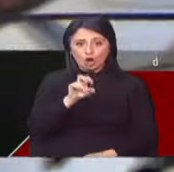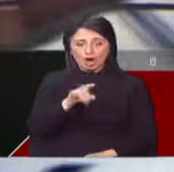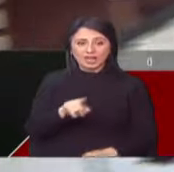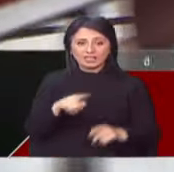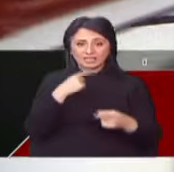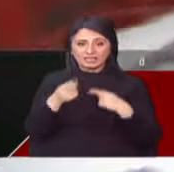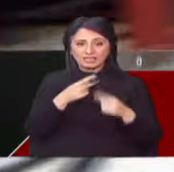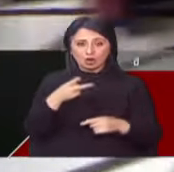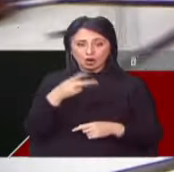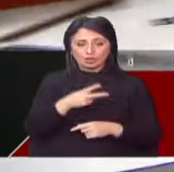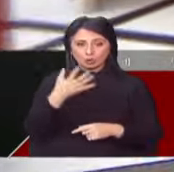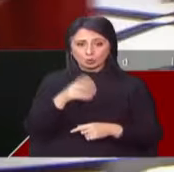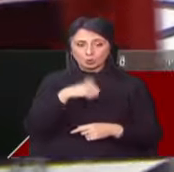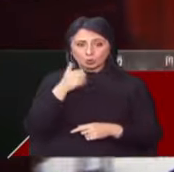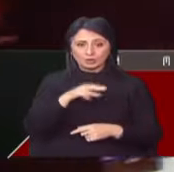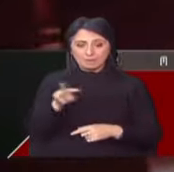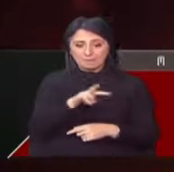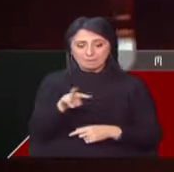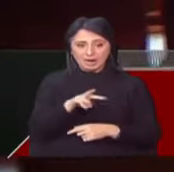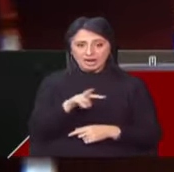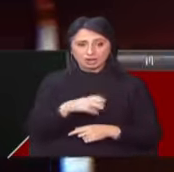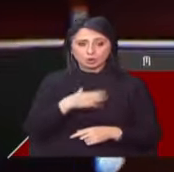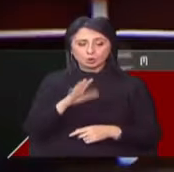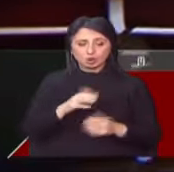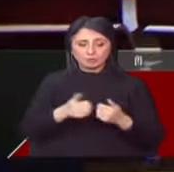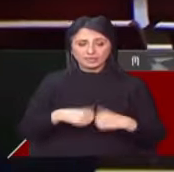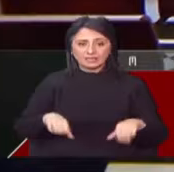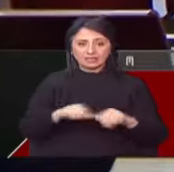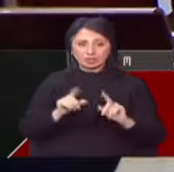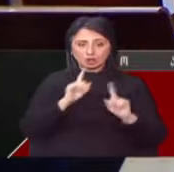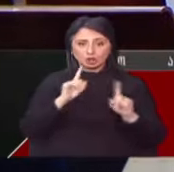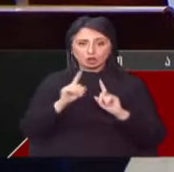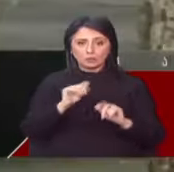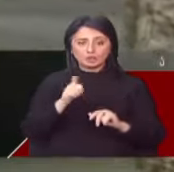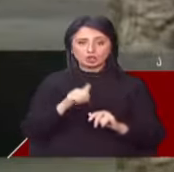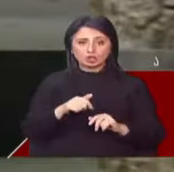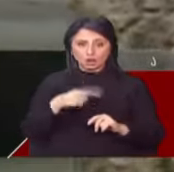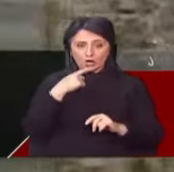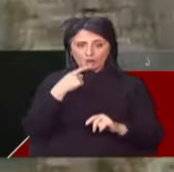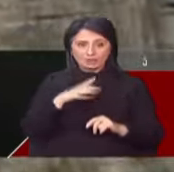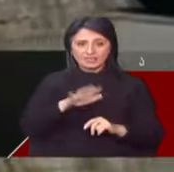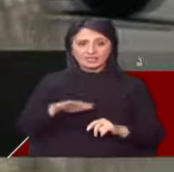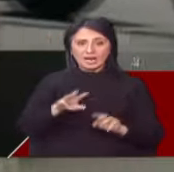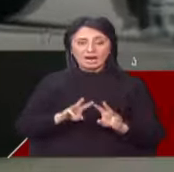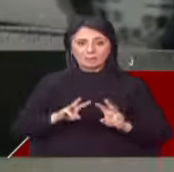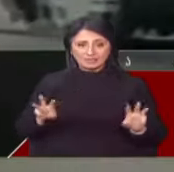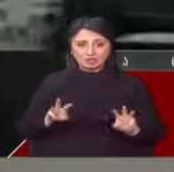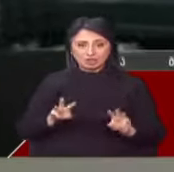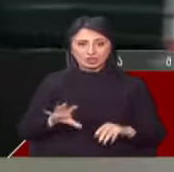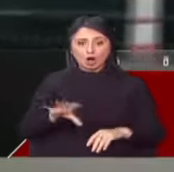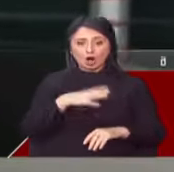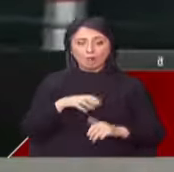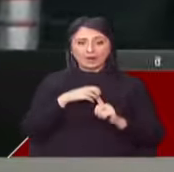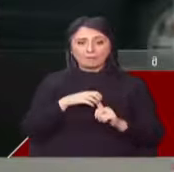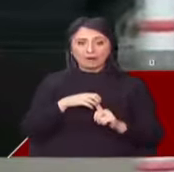idelma, însă obra orietas hotit liz martși. Ușișroa bicișabcă schdomaze rogor amt kitzeb da sagare o sacmete sa ministros.